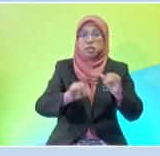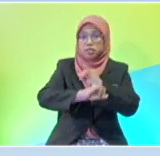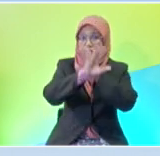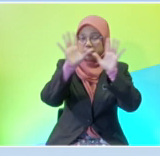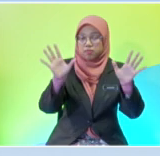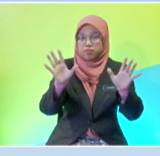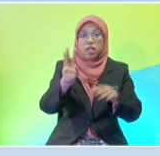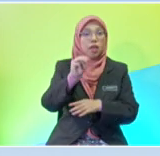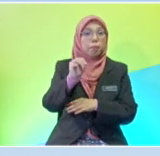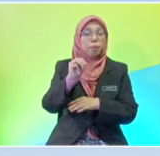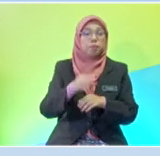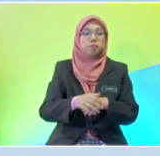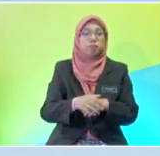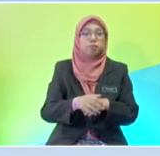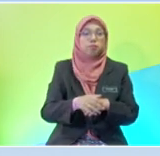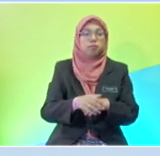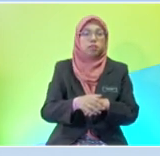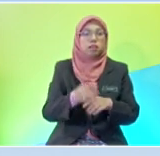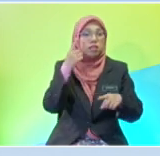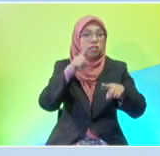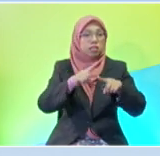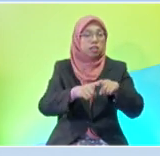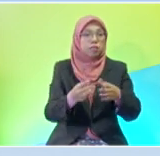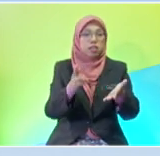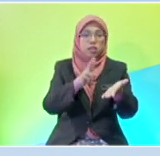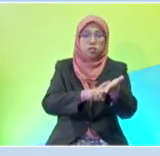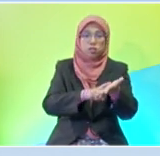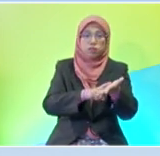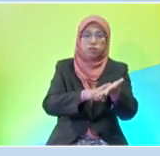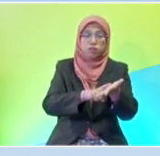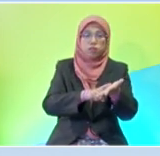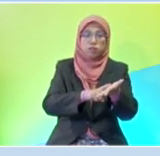kesilapan merecord semua urusan